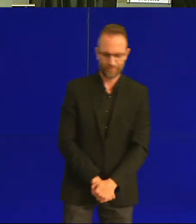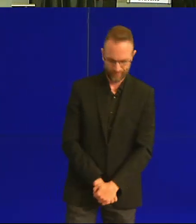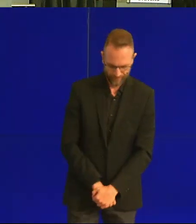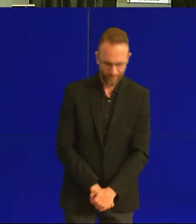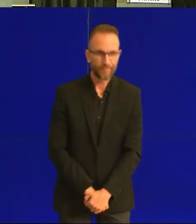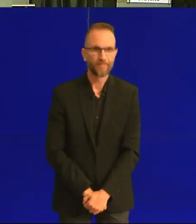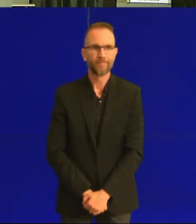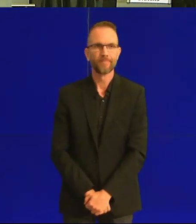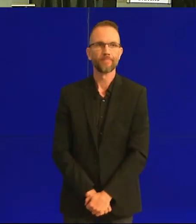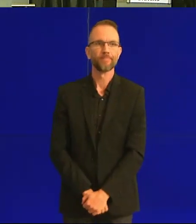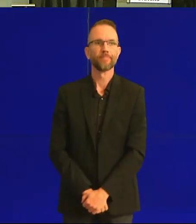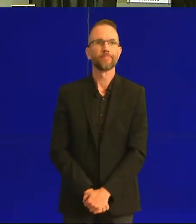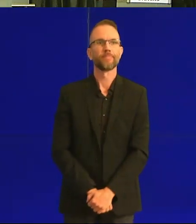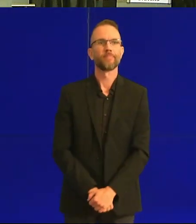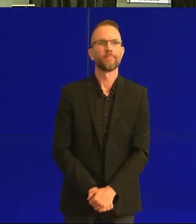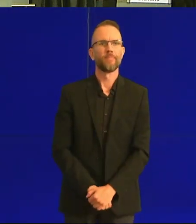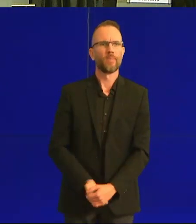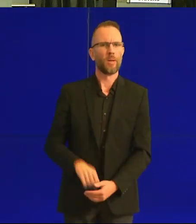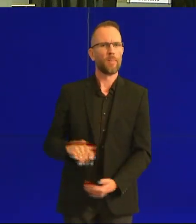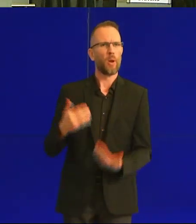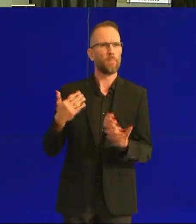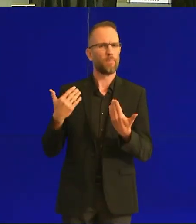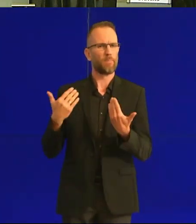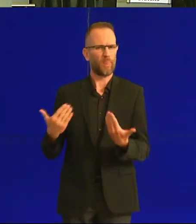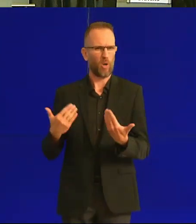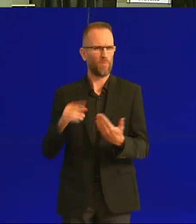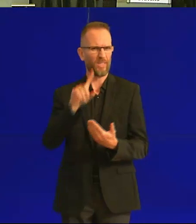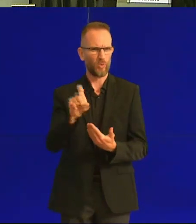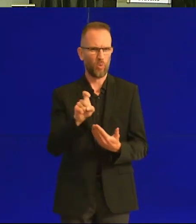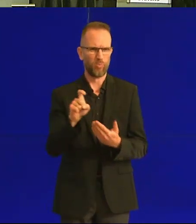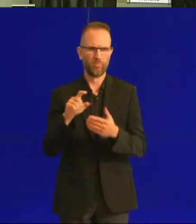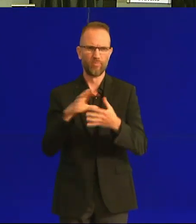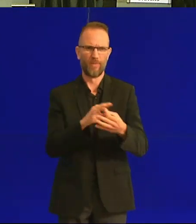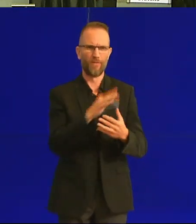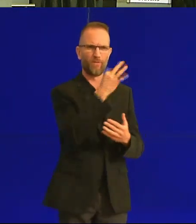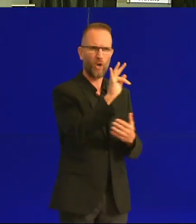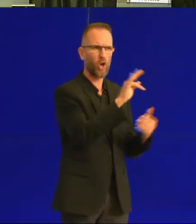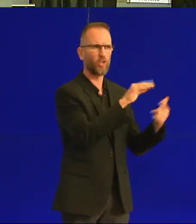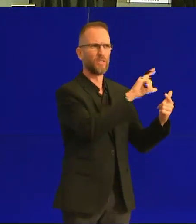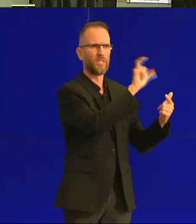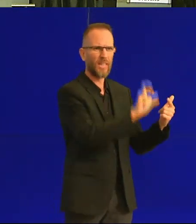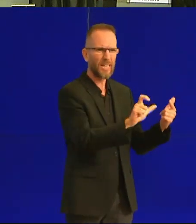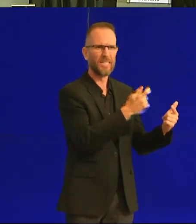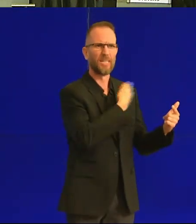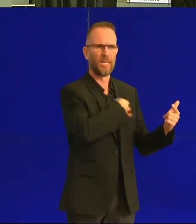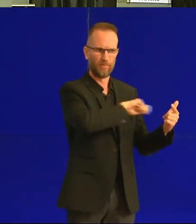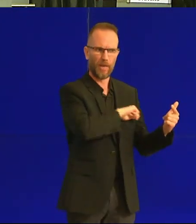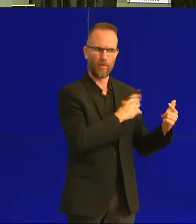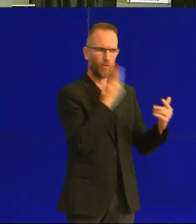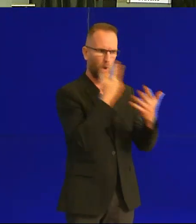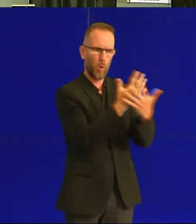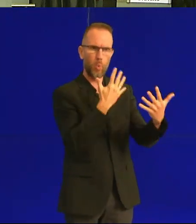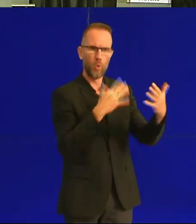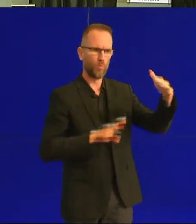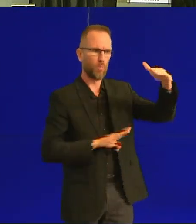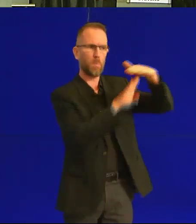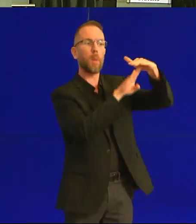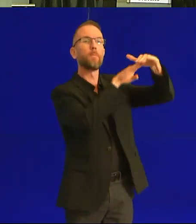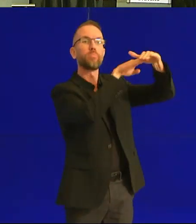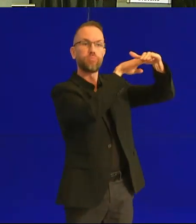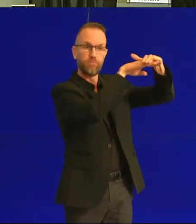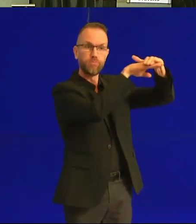en france en italie et en espagne on affirme qu'on a atteint un plateau c'est le cas en belgique pourquoi ces pays